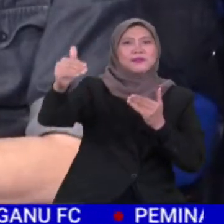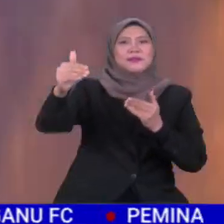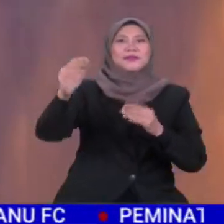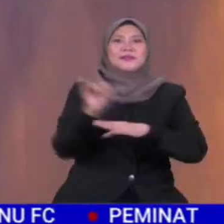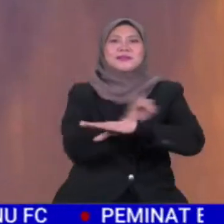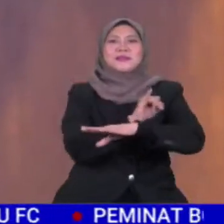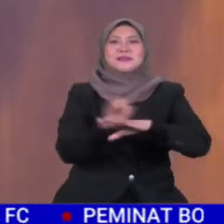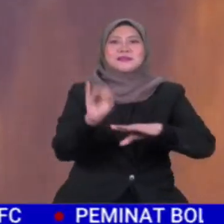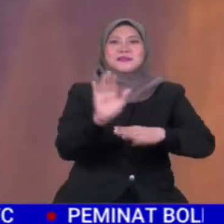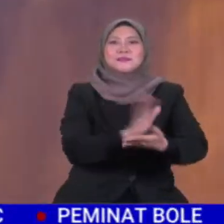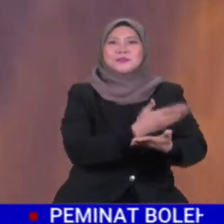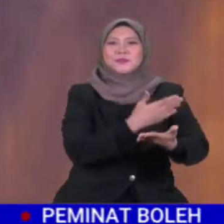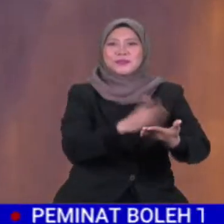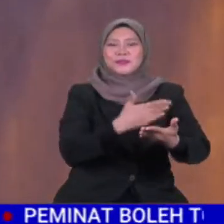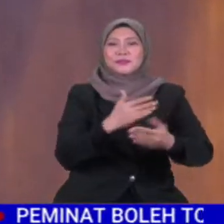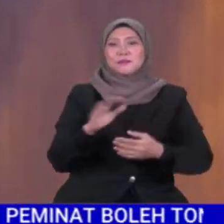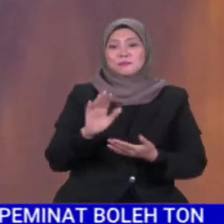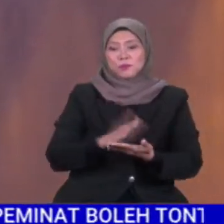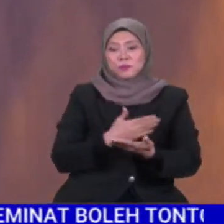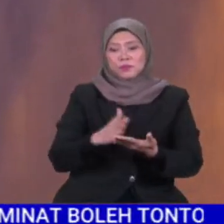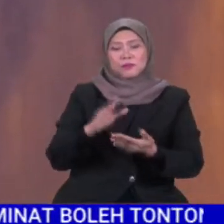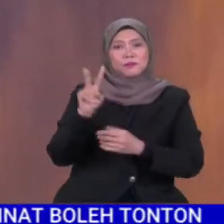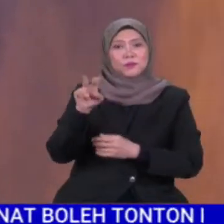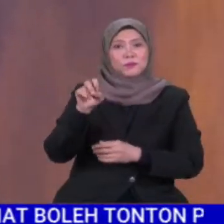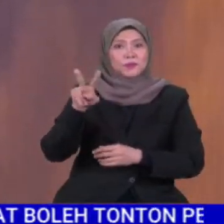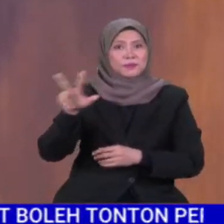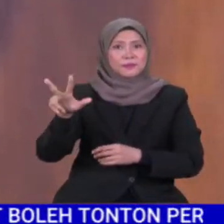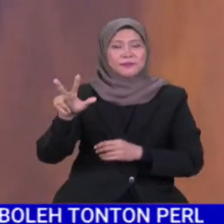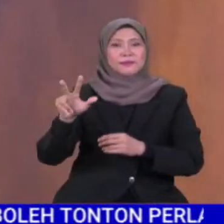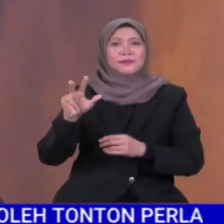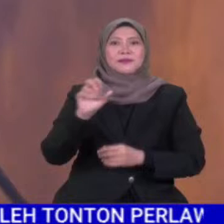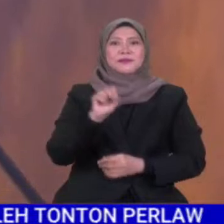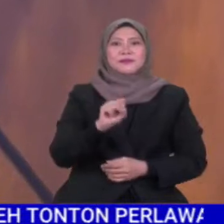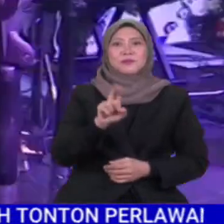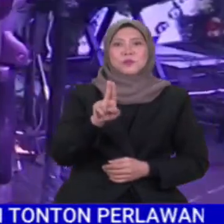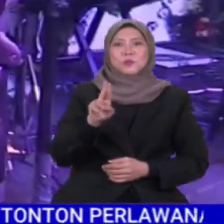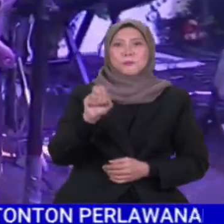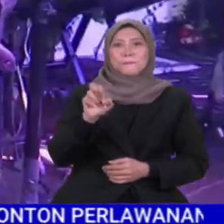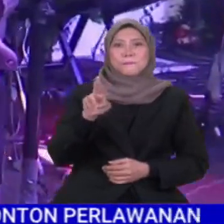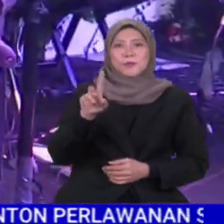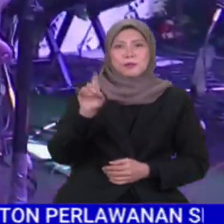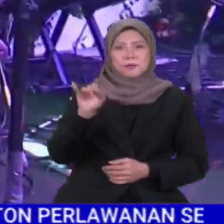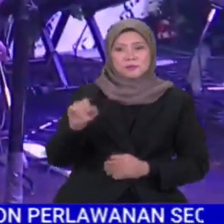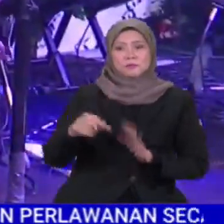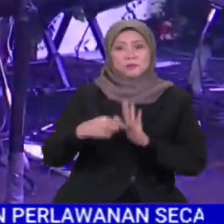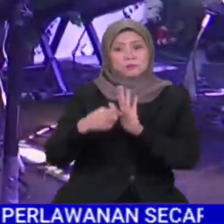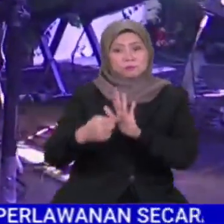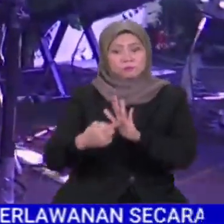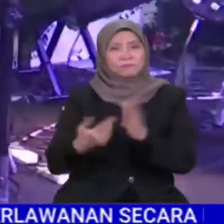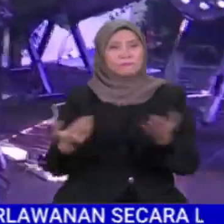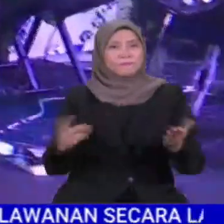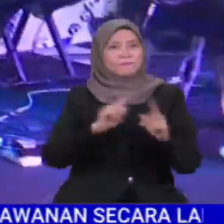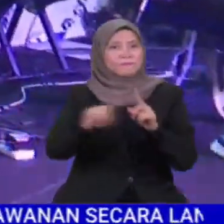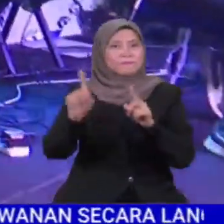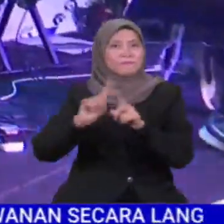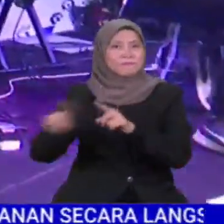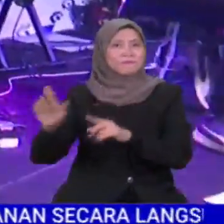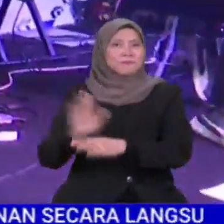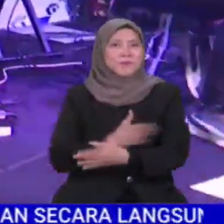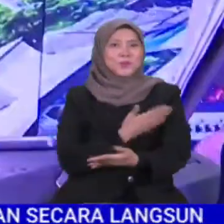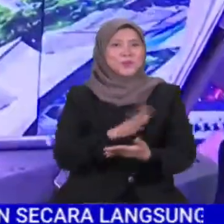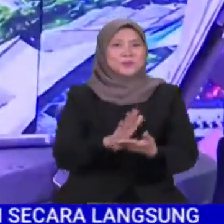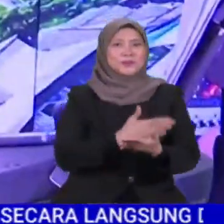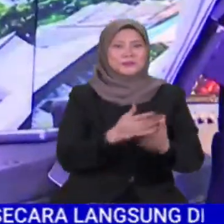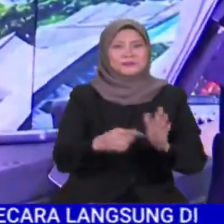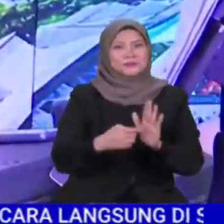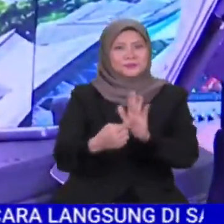muzik. Ekspresi Musika 2023 terbitan Sumardi Muhammad mengetengahkan pelbagai genre muzik dalam